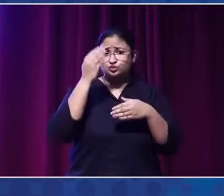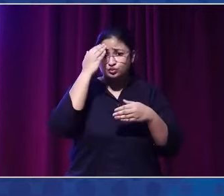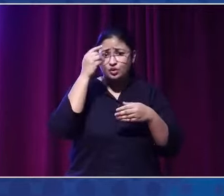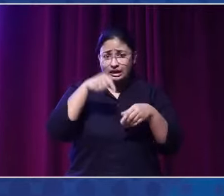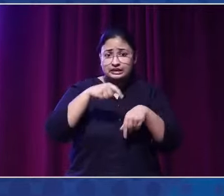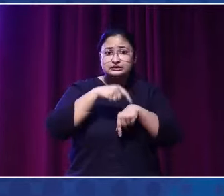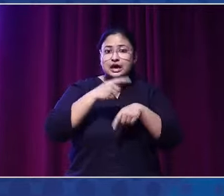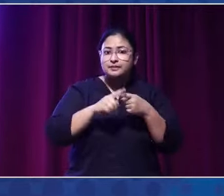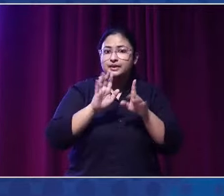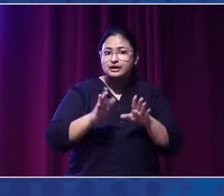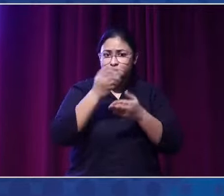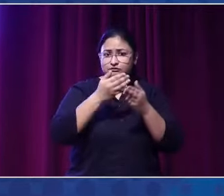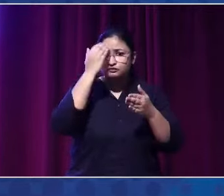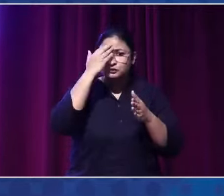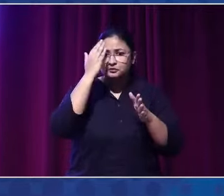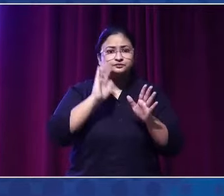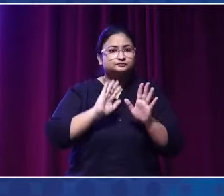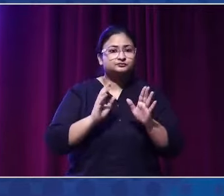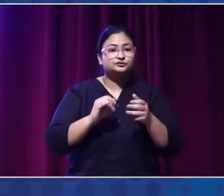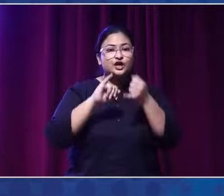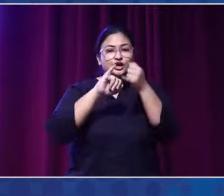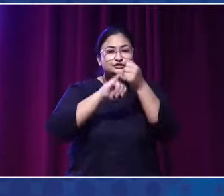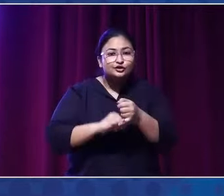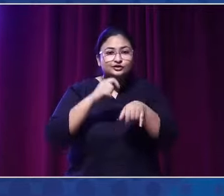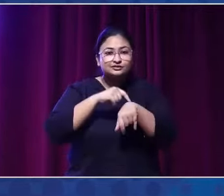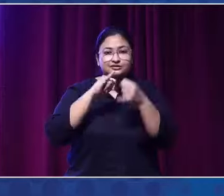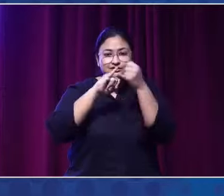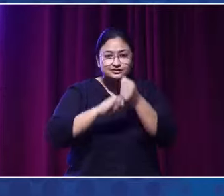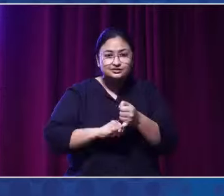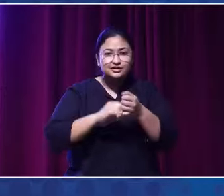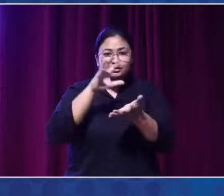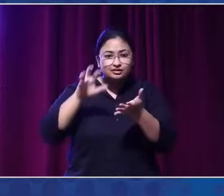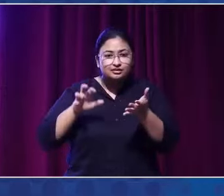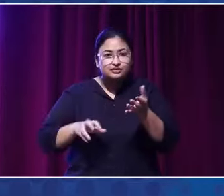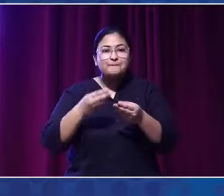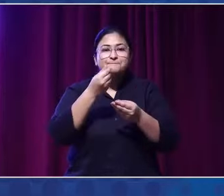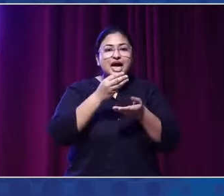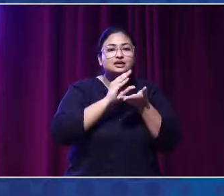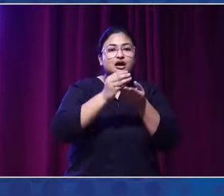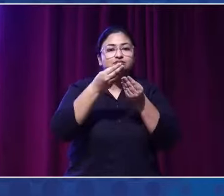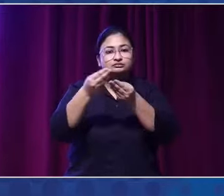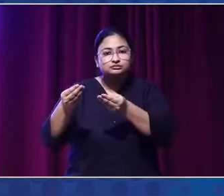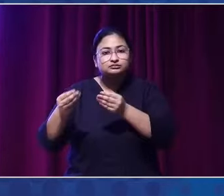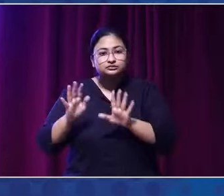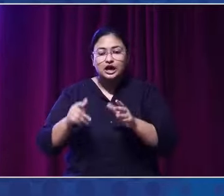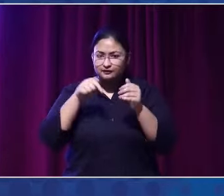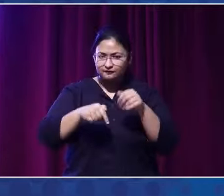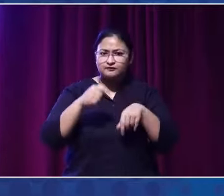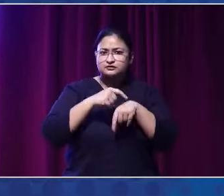में आई हो. सदर्न स्टेट्स में किस तरीके से पैसा बटता था. एक एक कॉन्स्टिट्यूएंसी में बाई इलेक्शन में क्या क्या फिगर्स कोट होती